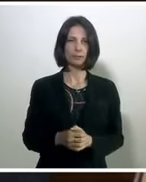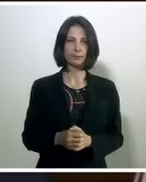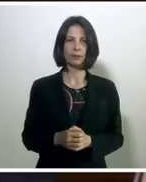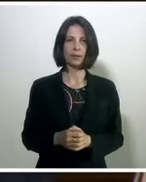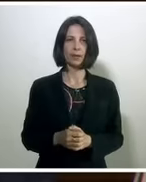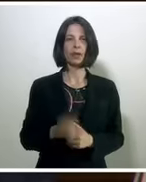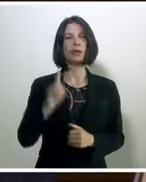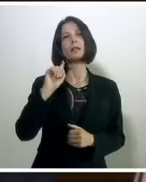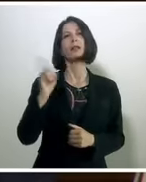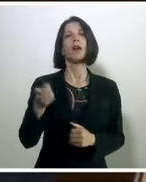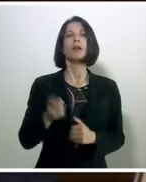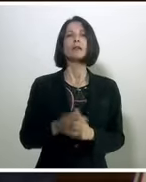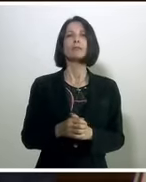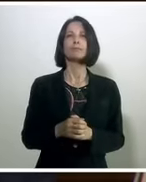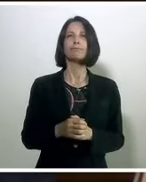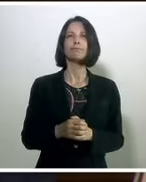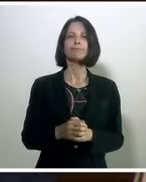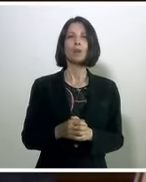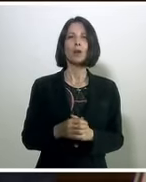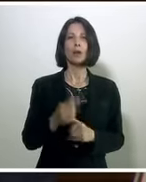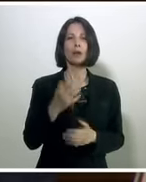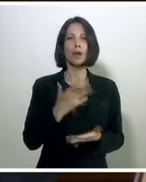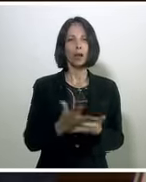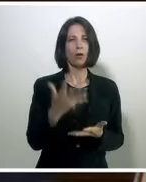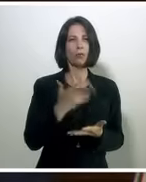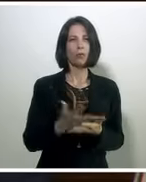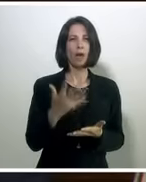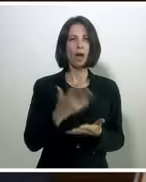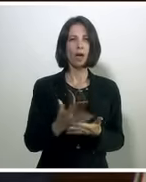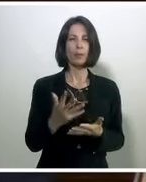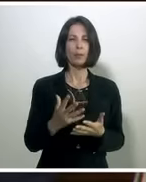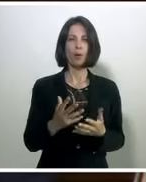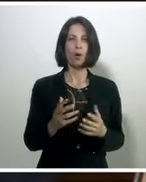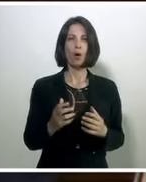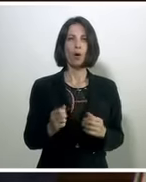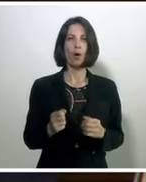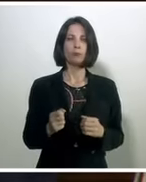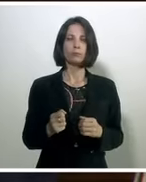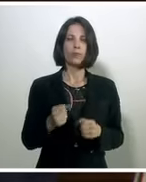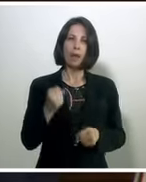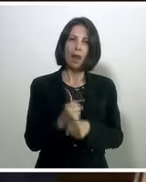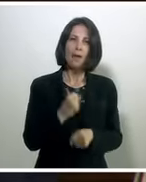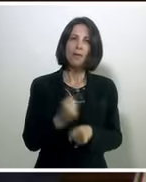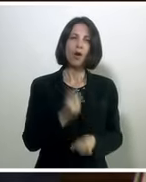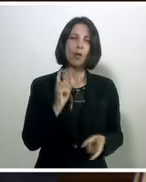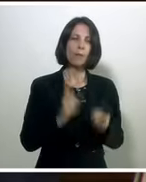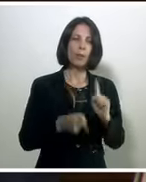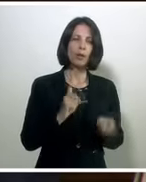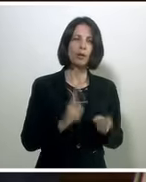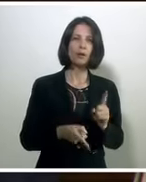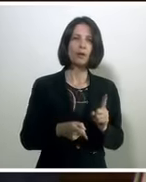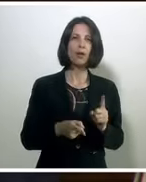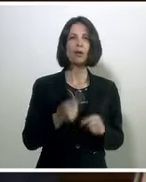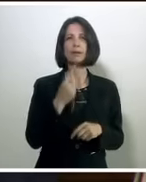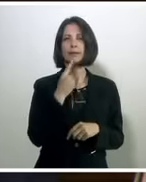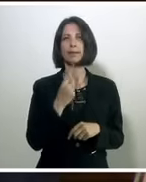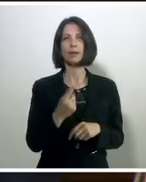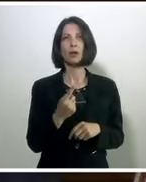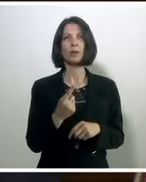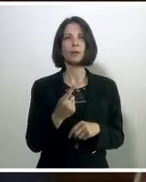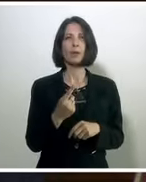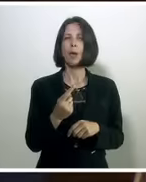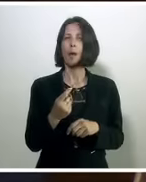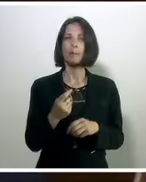tratteggiare una costante della sua esperienza di vita ed impegno politico sarei portato ad indicare il suo essere a Cavaliere di profondi e